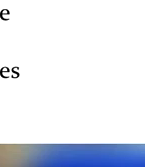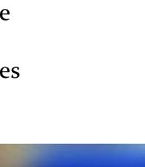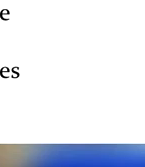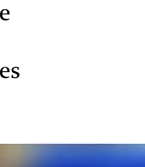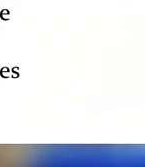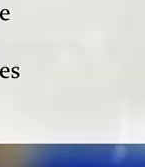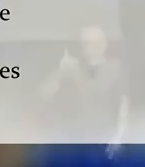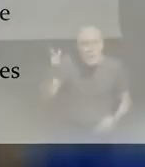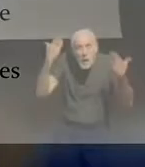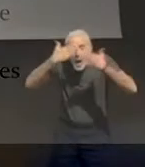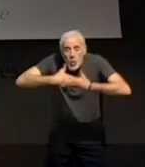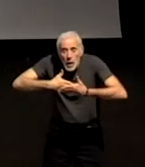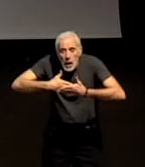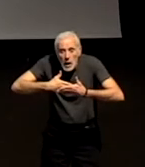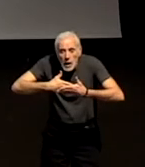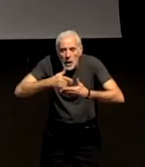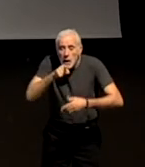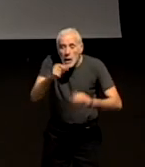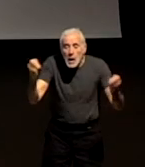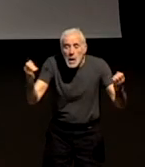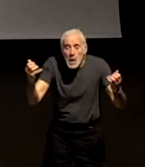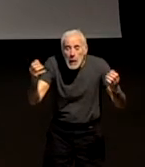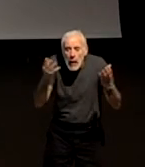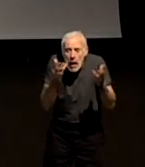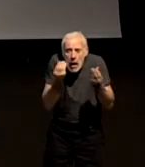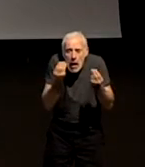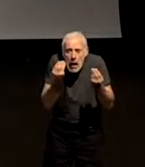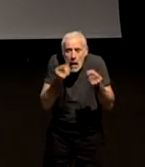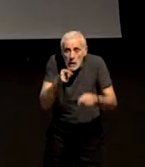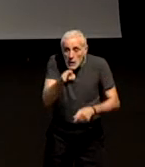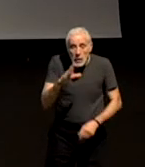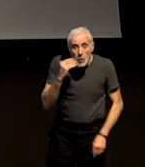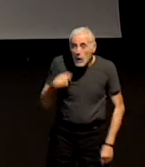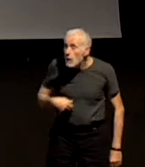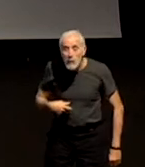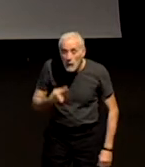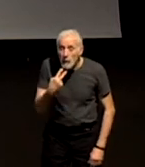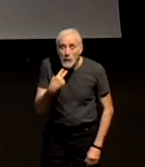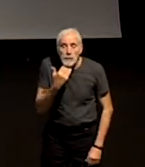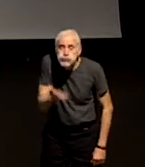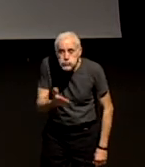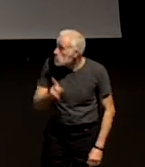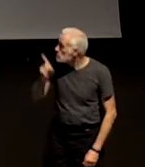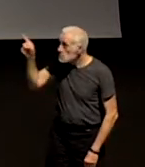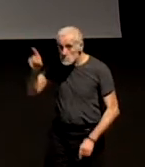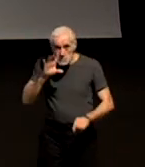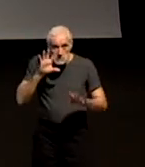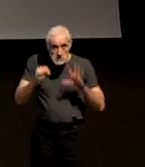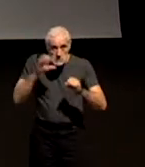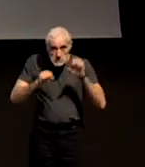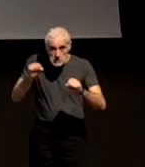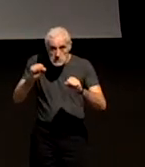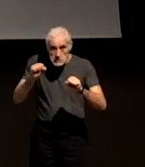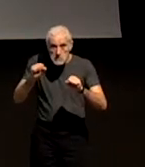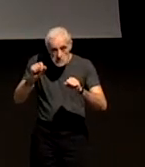puisqu'on vit la nuit alors on commence à s'activer à la tombée de la nuit en général et on vit la nuit c'est à dire que